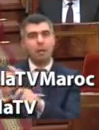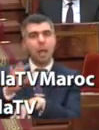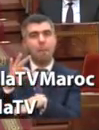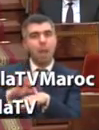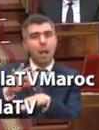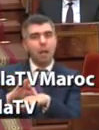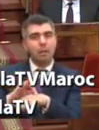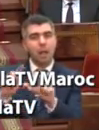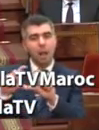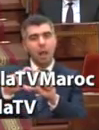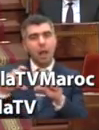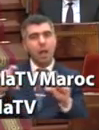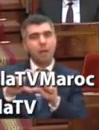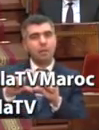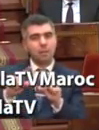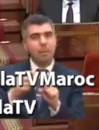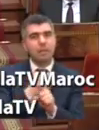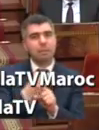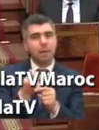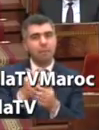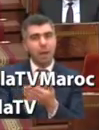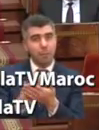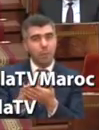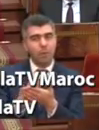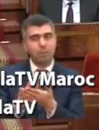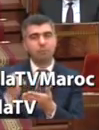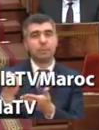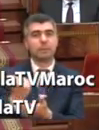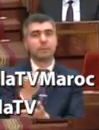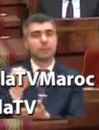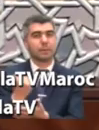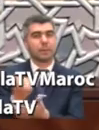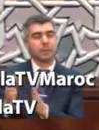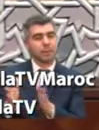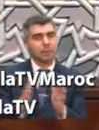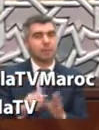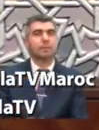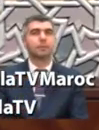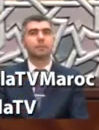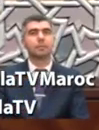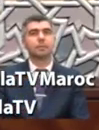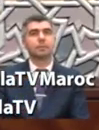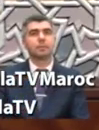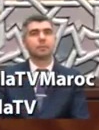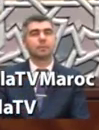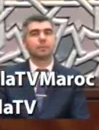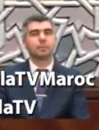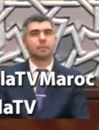الرميد. المرجو الالتفات الى هذه القضيه والسيد الوزير، وشكرا. تعقيب اضافي اخر سيد النائب.